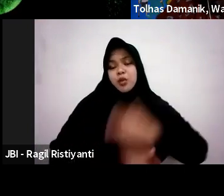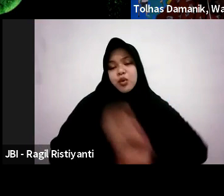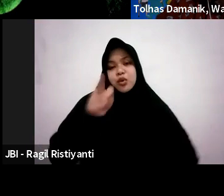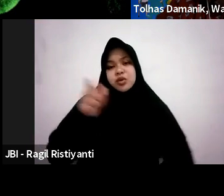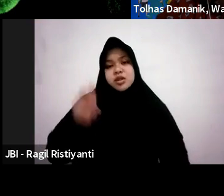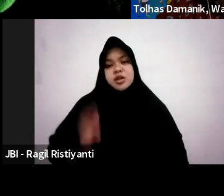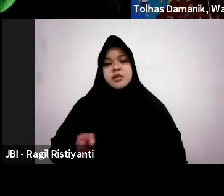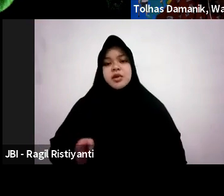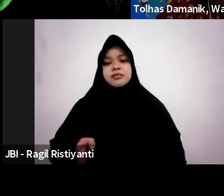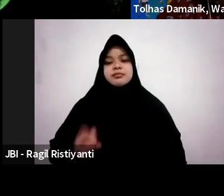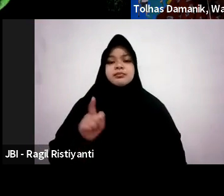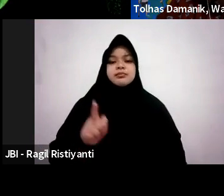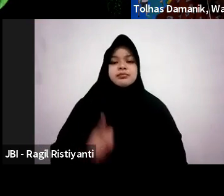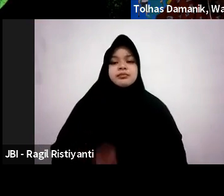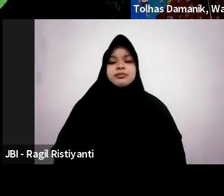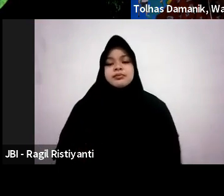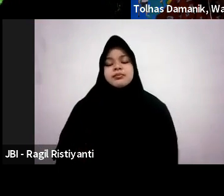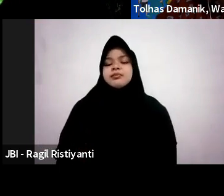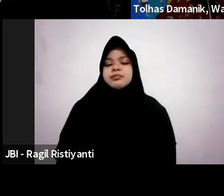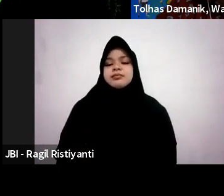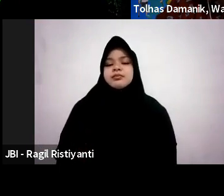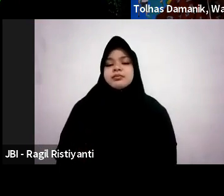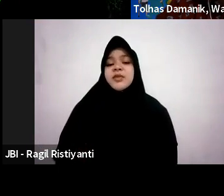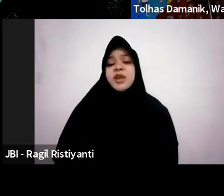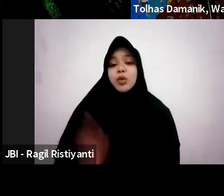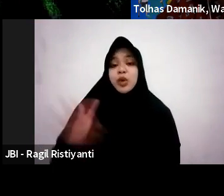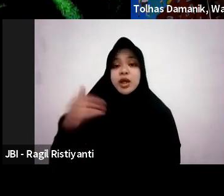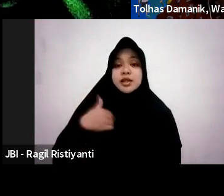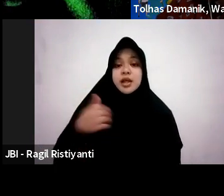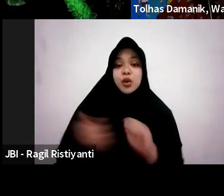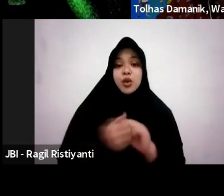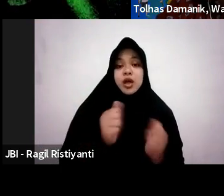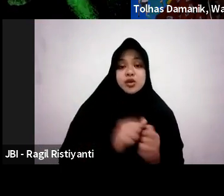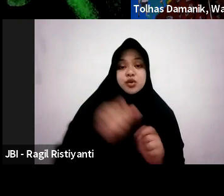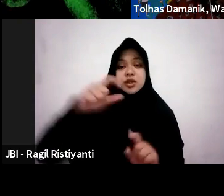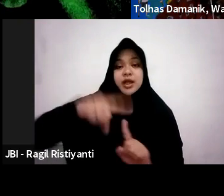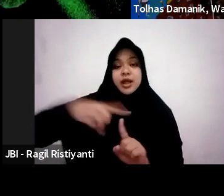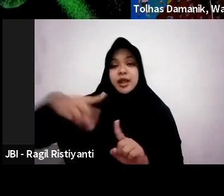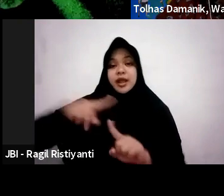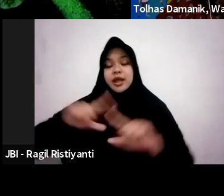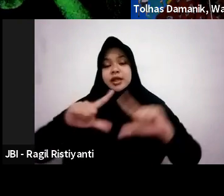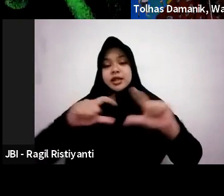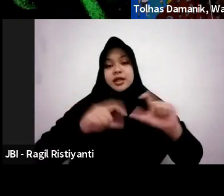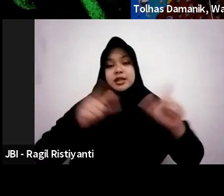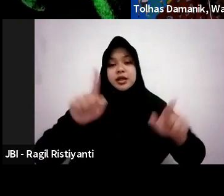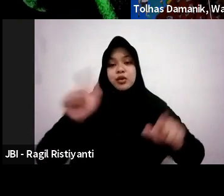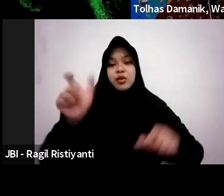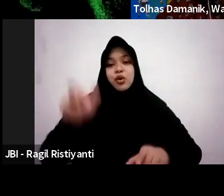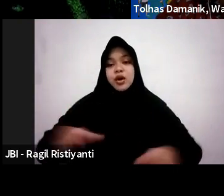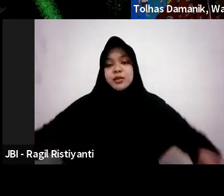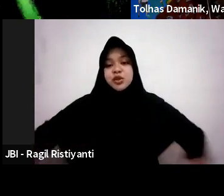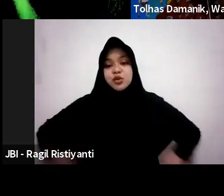ini saya pernah melihat satu kasus di Texas Dimana ada satu orang berkursi roda gagal ikut ujian Karena